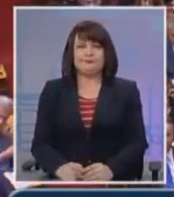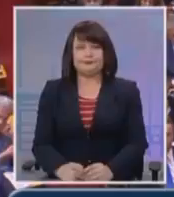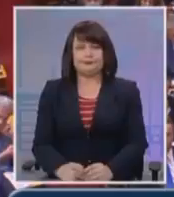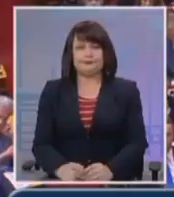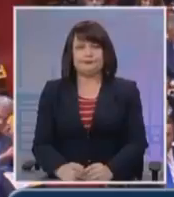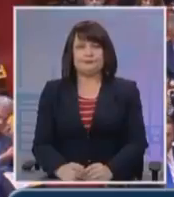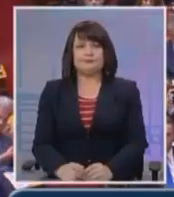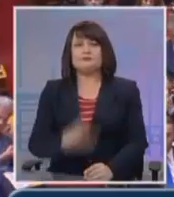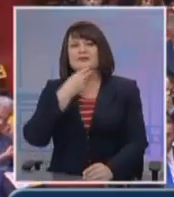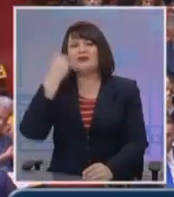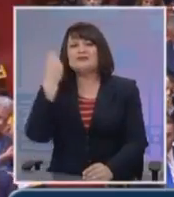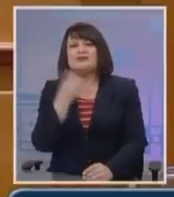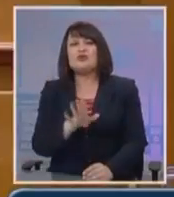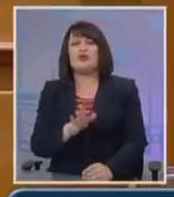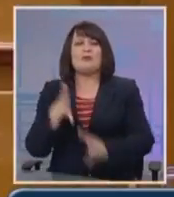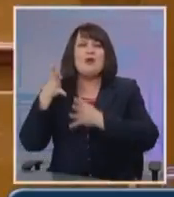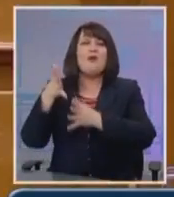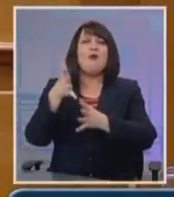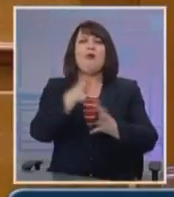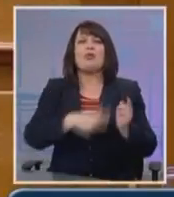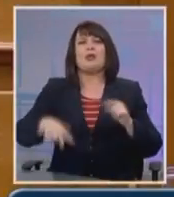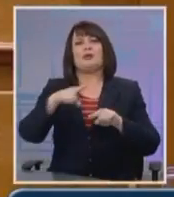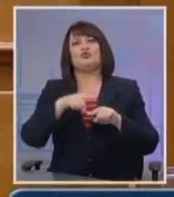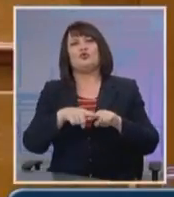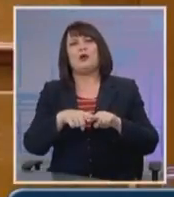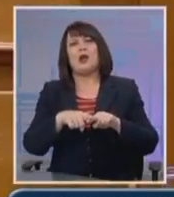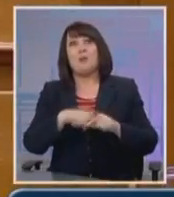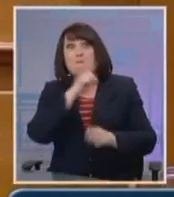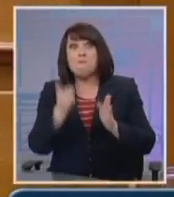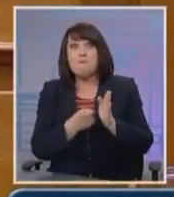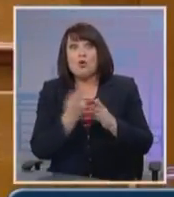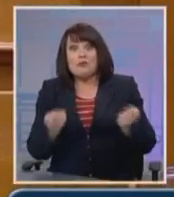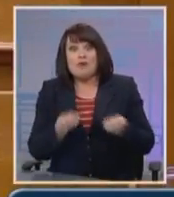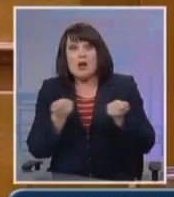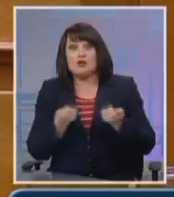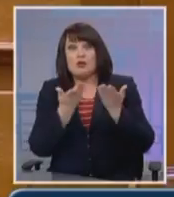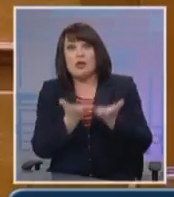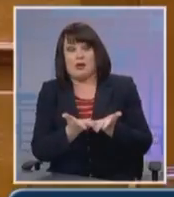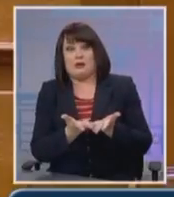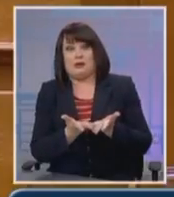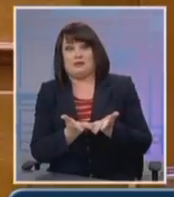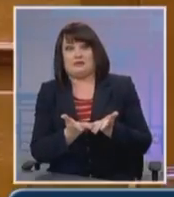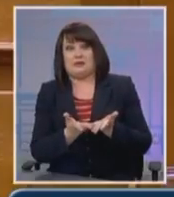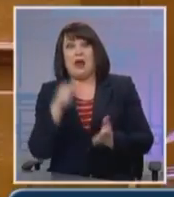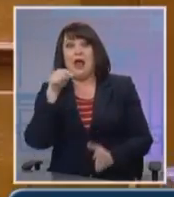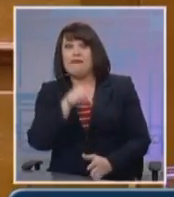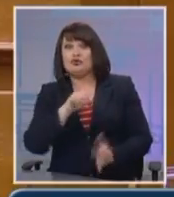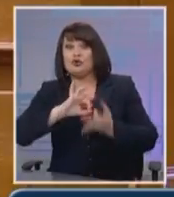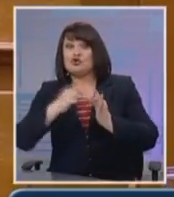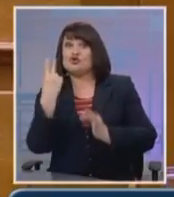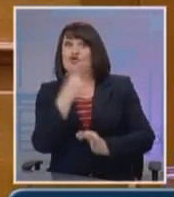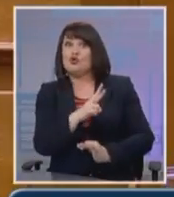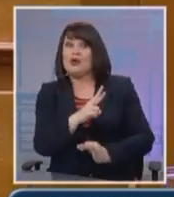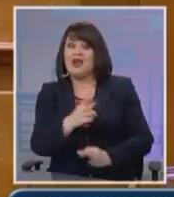Η χειδαιότερη επιχείρηση εξαπάτησης των Ελλήνων που έχει γίνει ποτέ. Και αυτό το ιστορικό στίγμα, κύριε Τσίπρα, θα